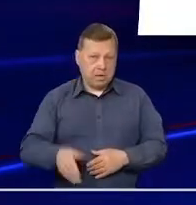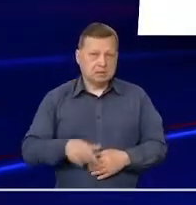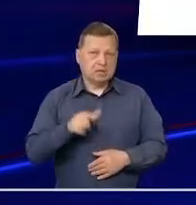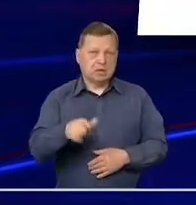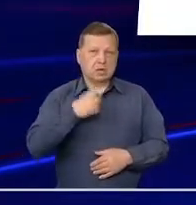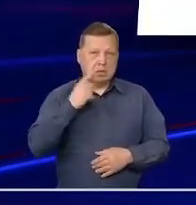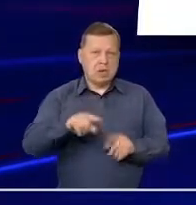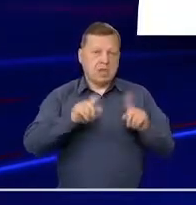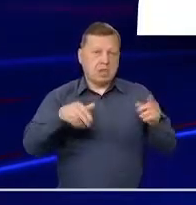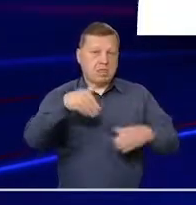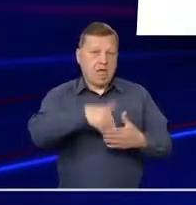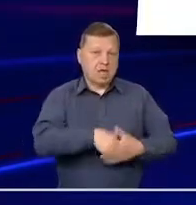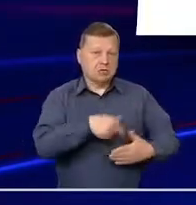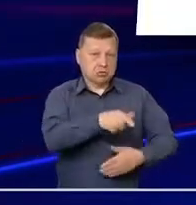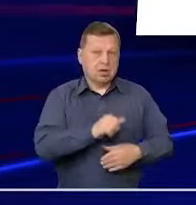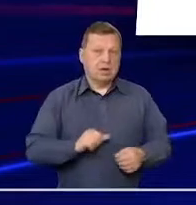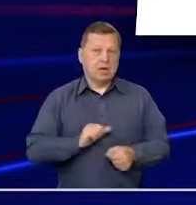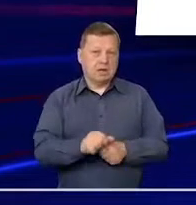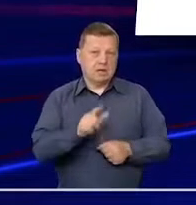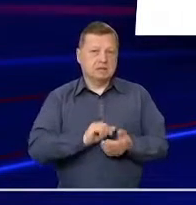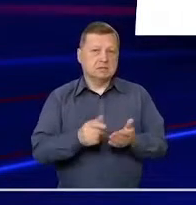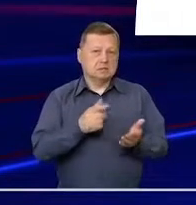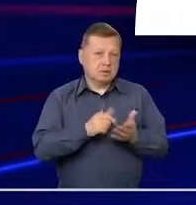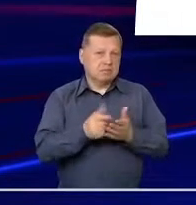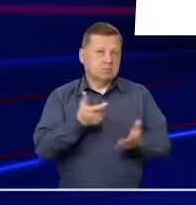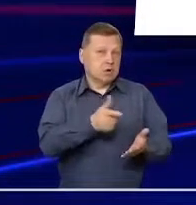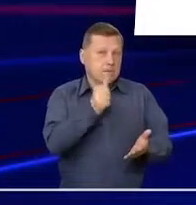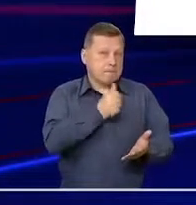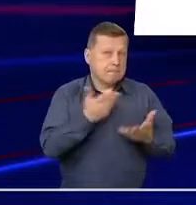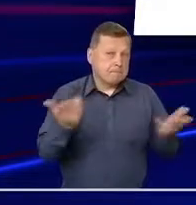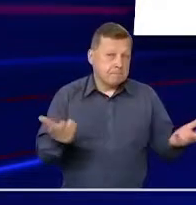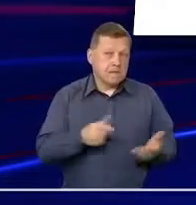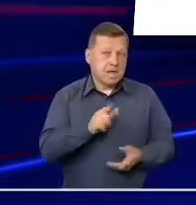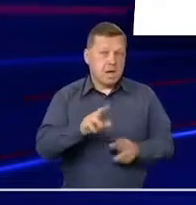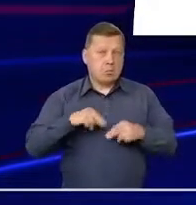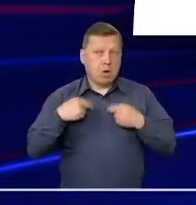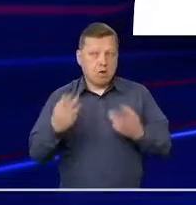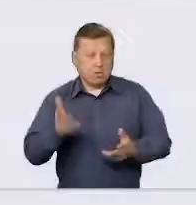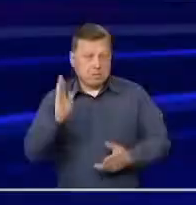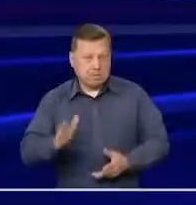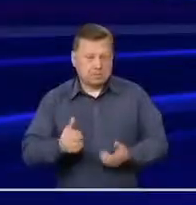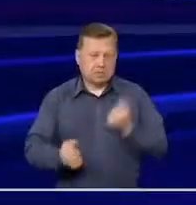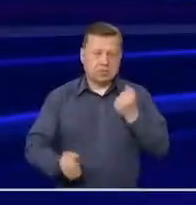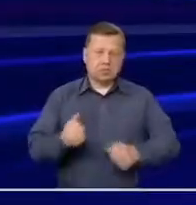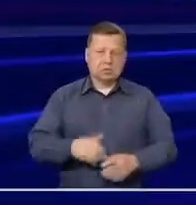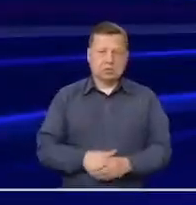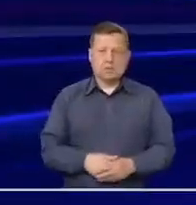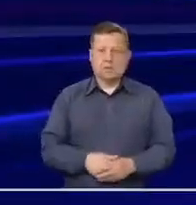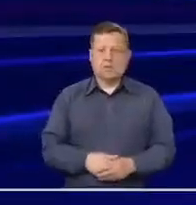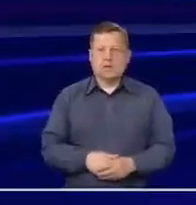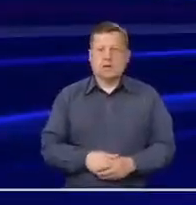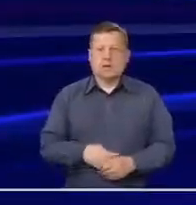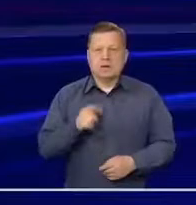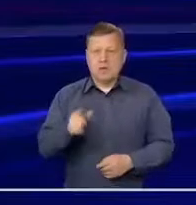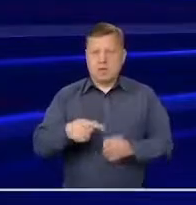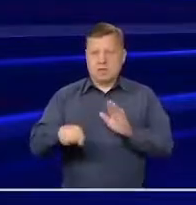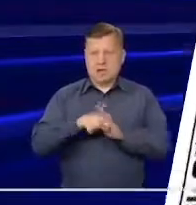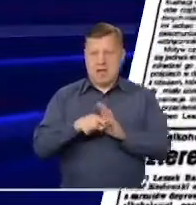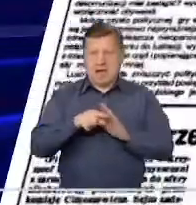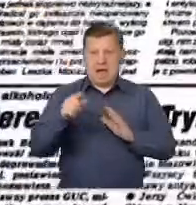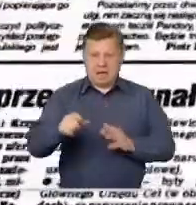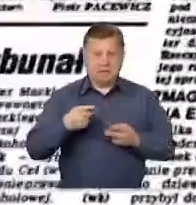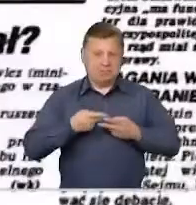teczki Pandory, z których wypełzło robactwo. Będzie trudno zagonić je z powrotem. Żeby jeszcze wzmocnić ten negatywny